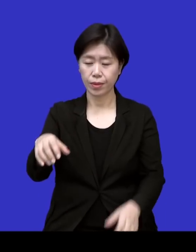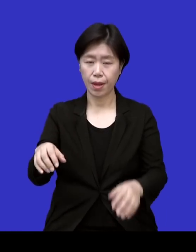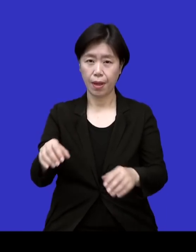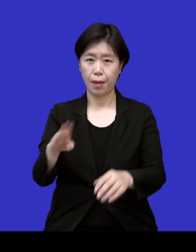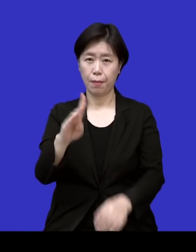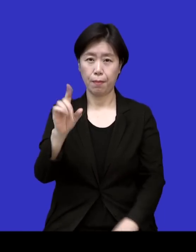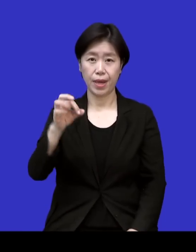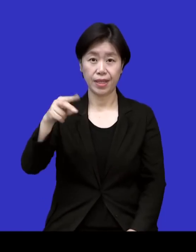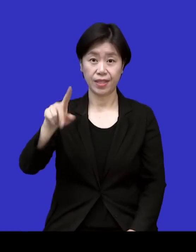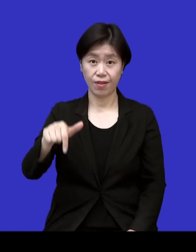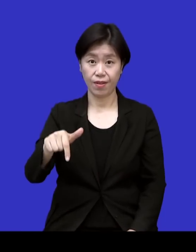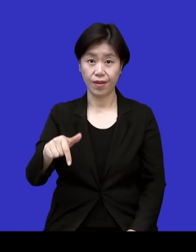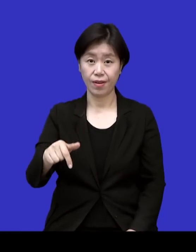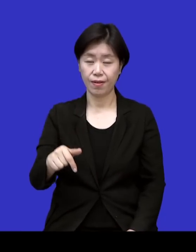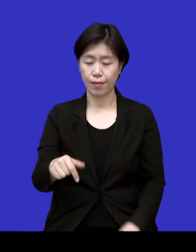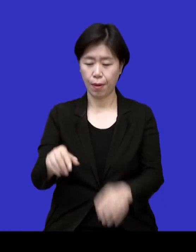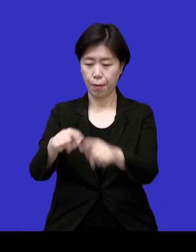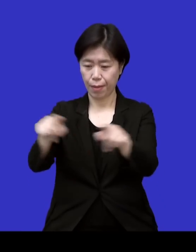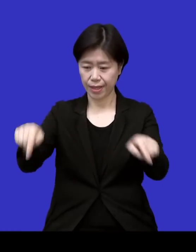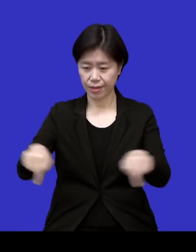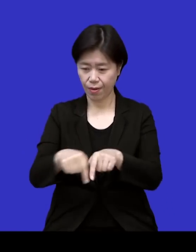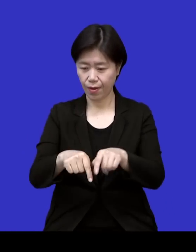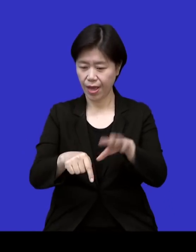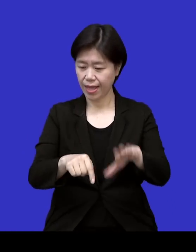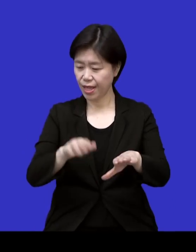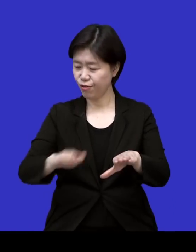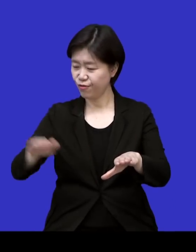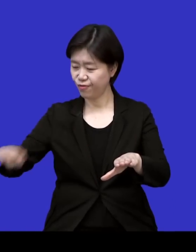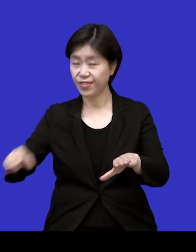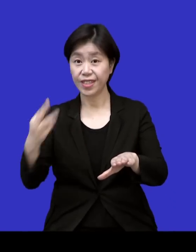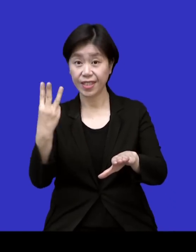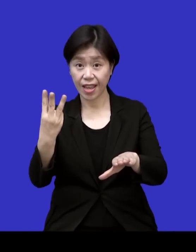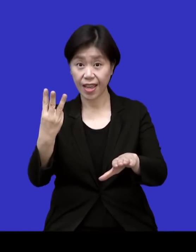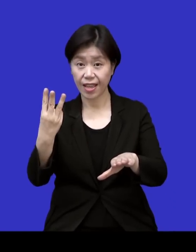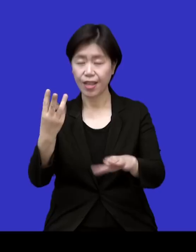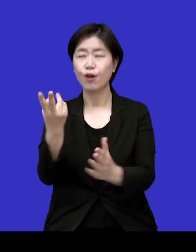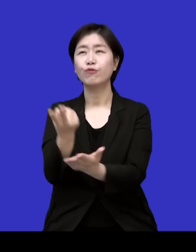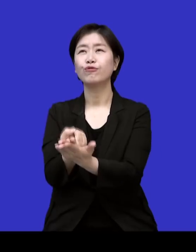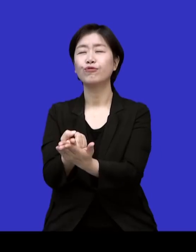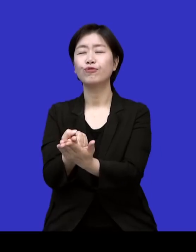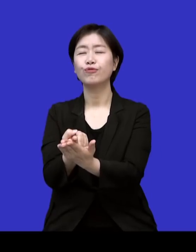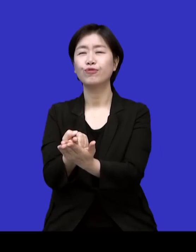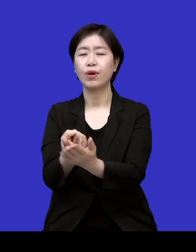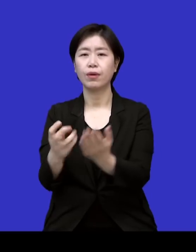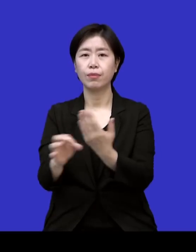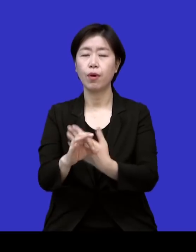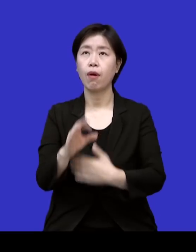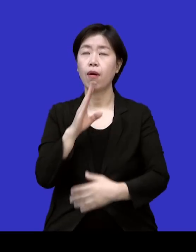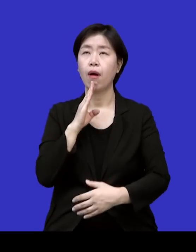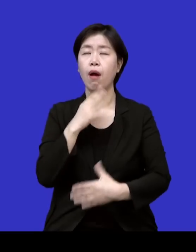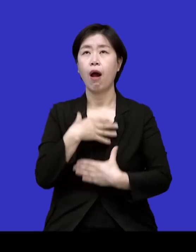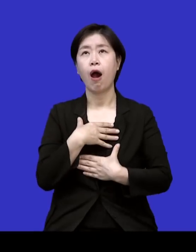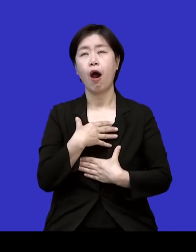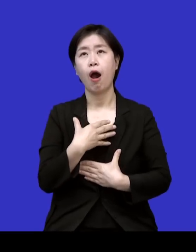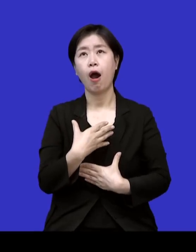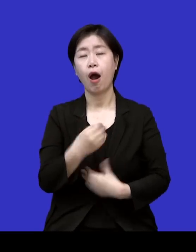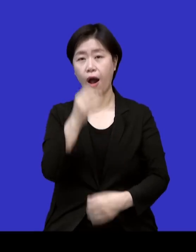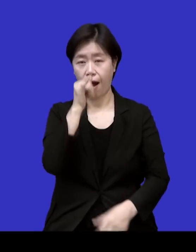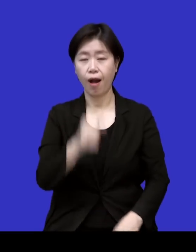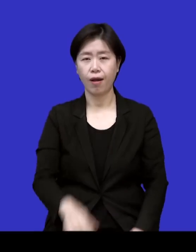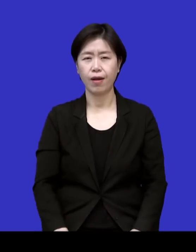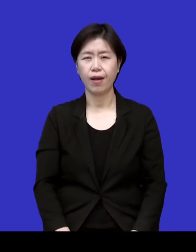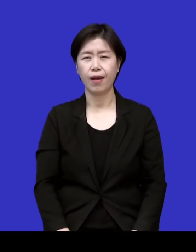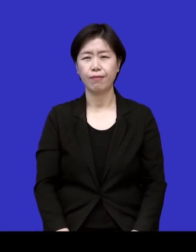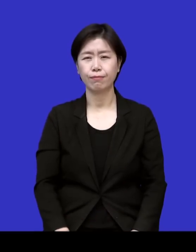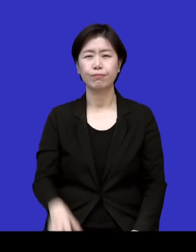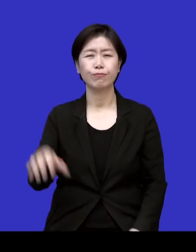쫙 펴놓고 누워 있으면 거기가 가장 안전한 곳 같은 거예요. 그래서 그렇게 많이 있었던